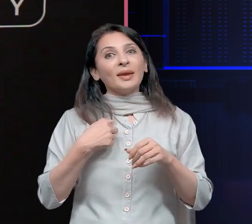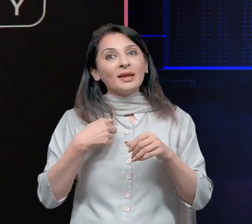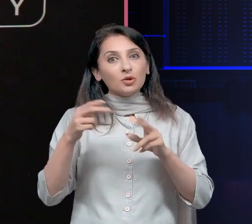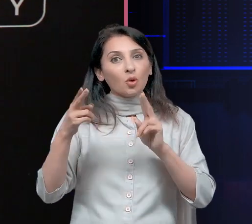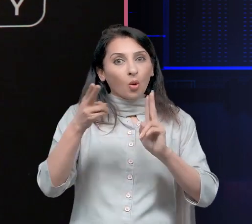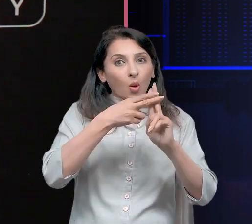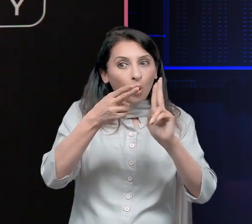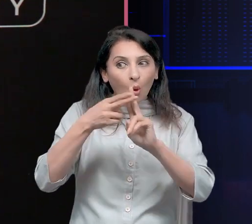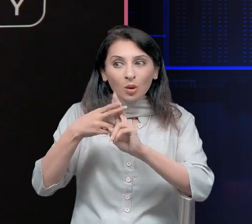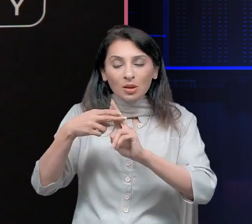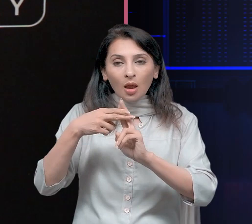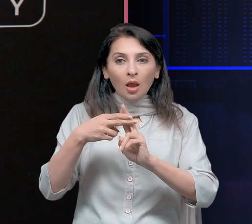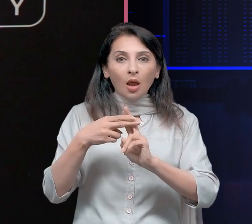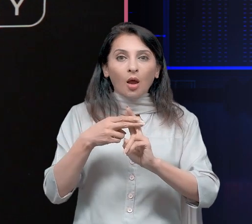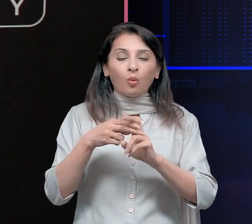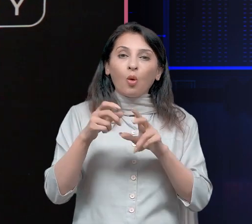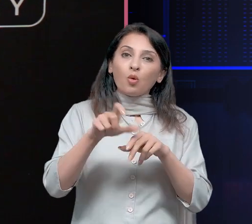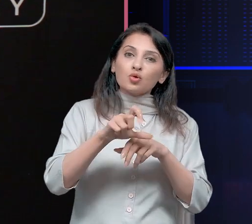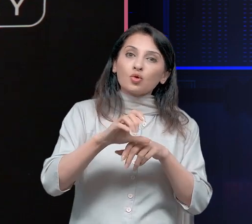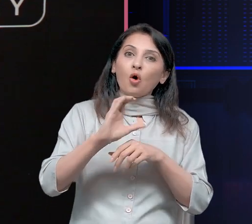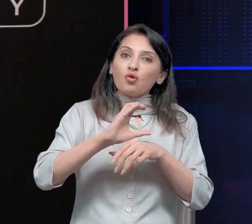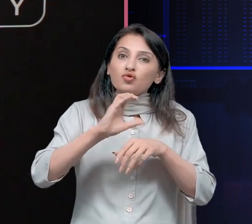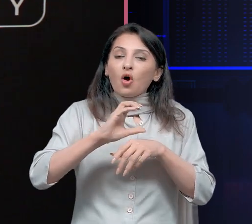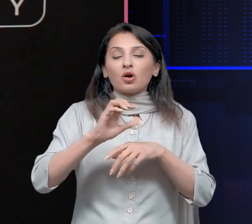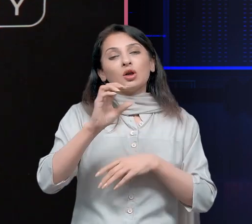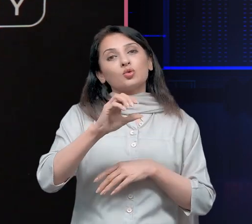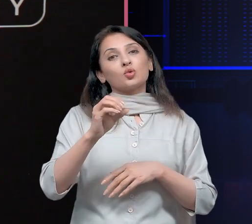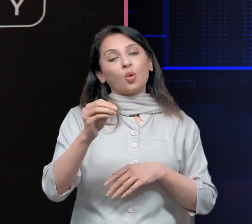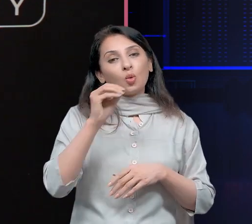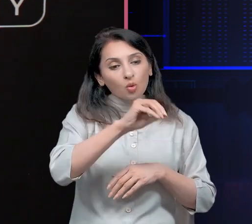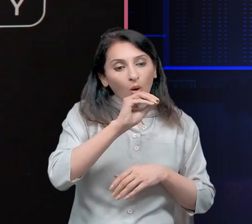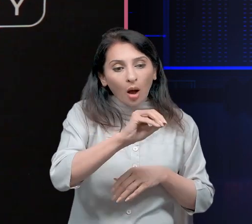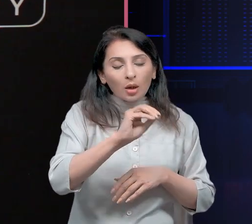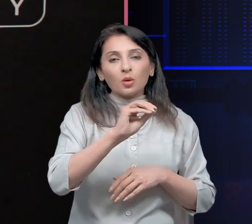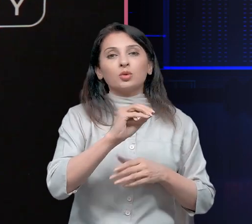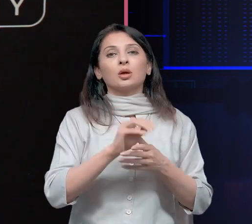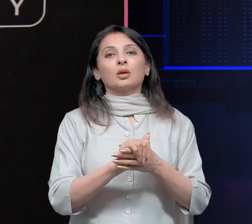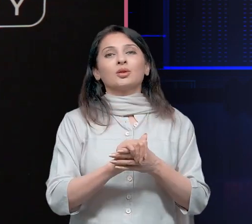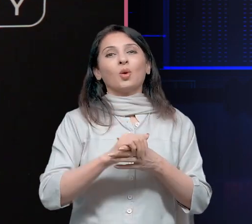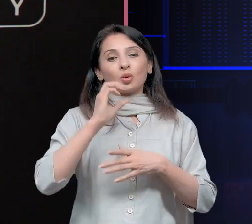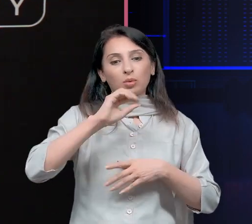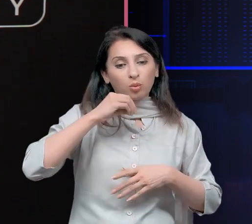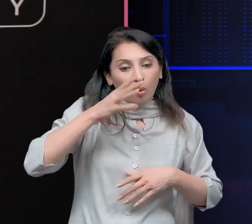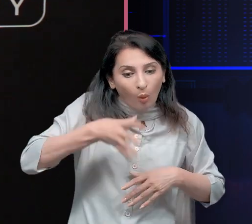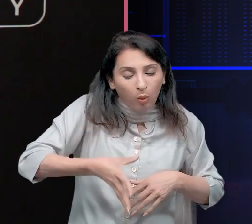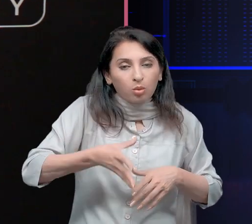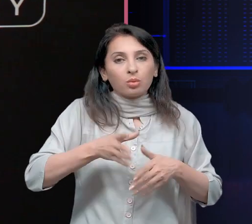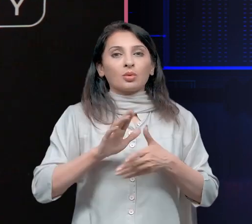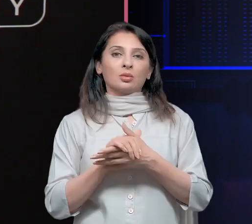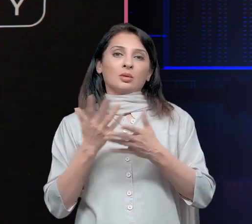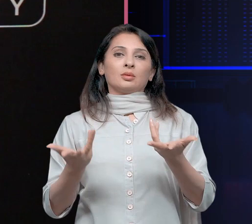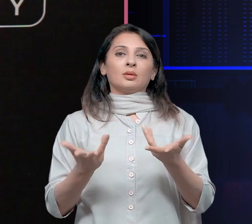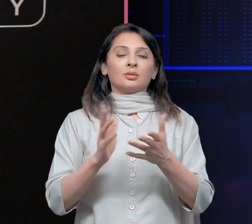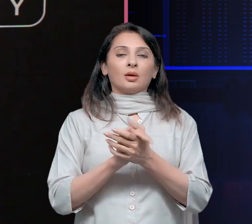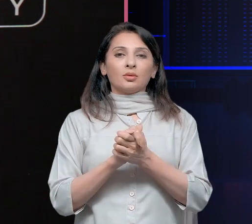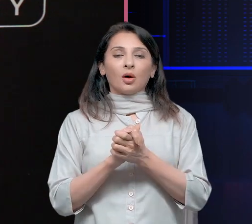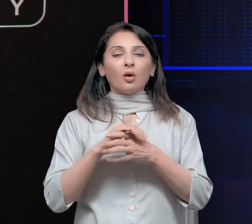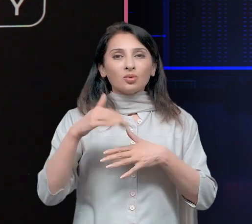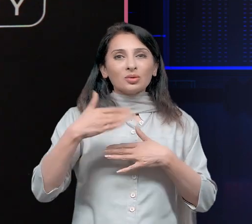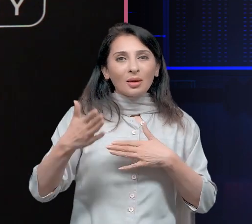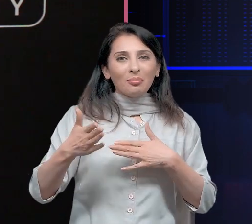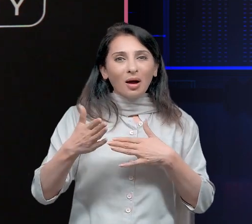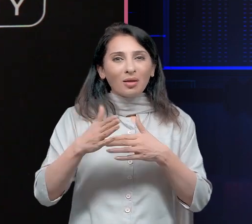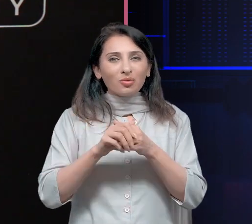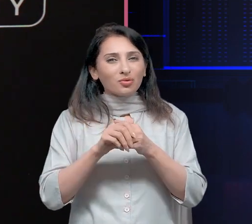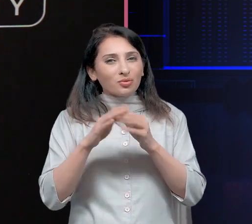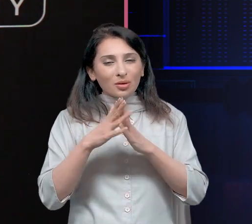چاکلیٹ بند کمرے میں، پہلے ہی طبیعت خراب، اس کو متلی ہو گئی. تو بعد میں پھر میرے لیکچرر نے مجھے کہا کہ ارم میں نے ایسی کیا چیز خراب کر دی کہ تم سب کے سب